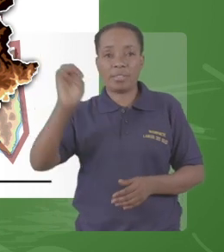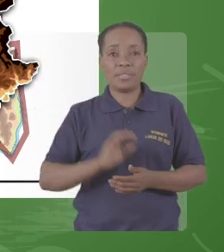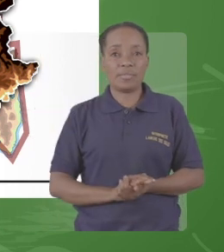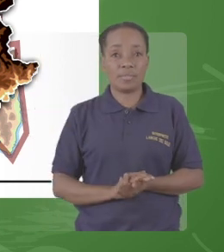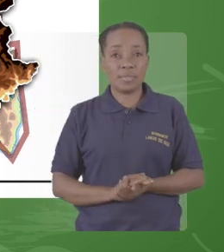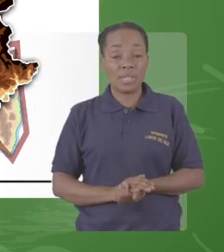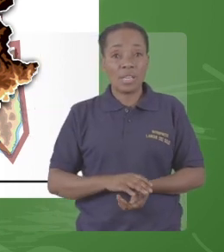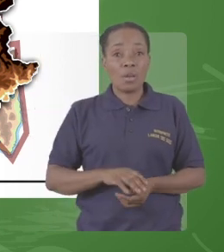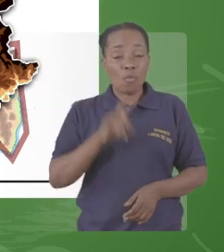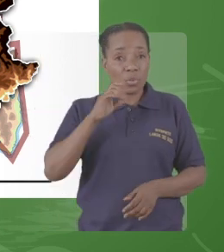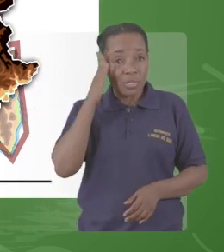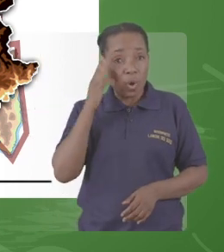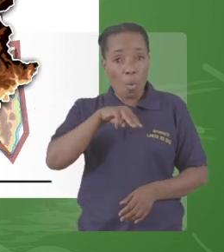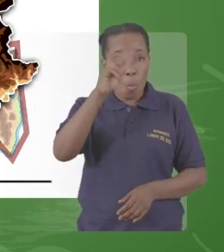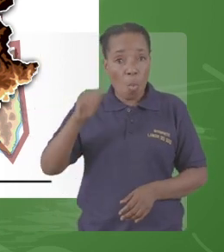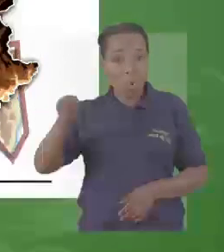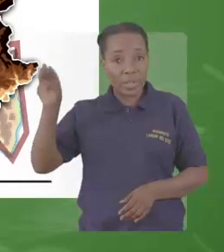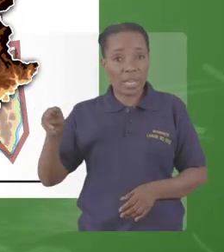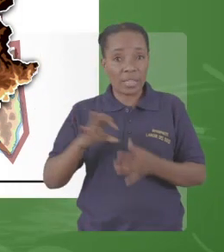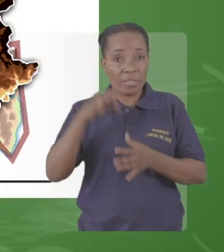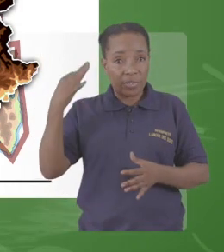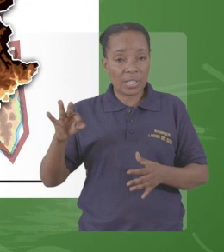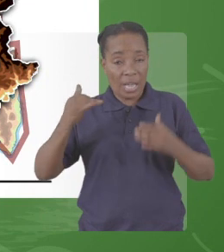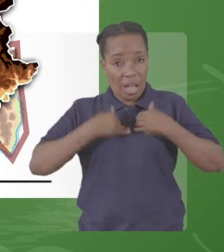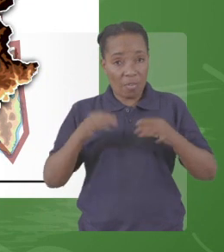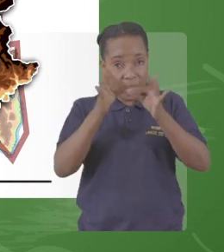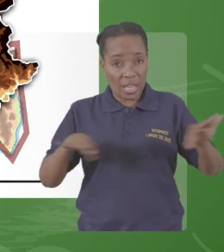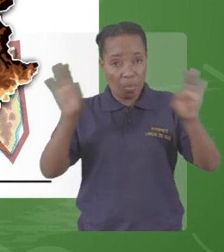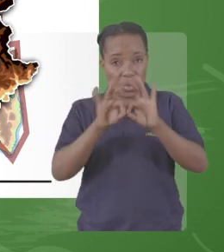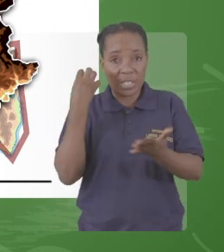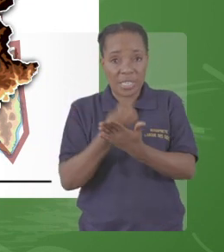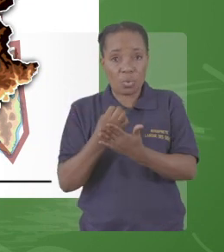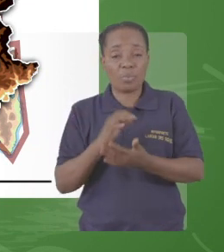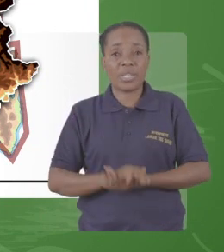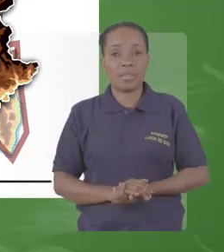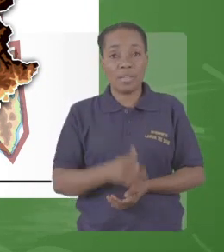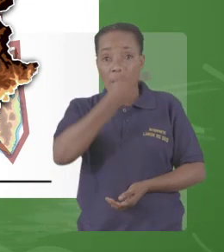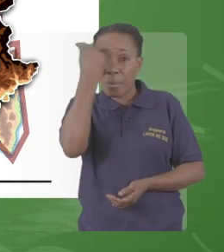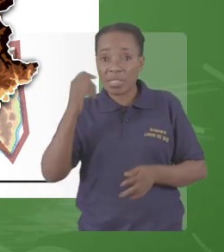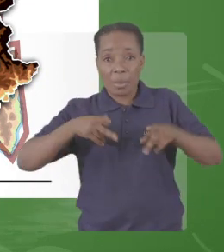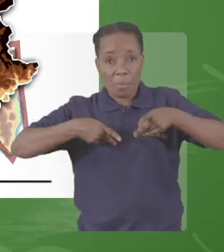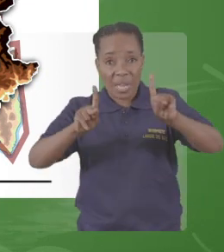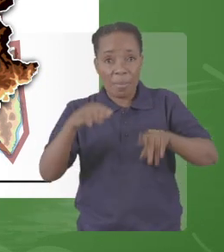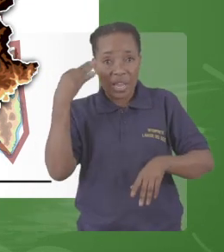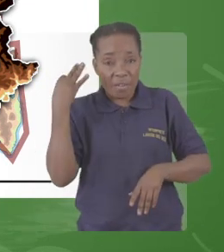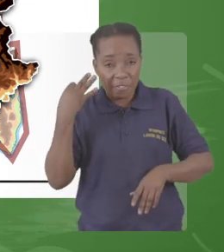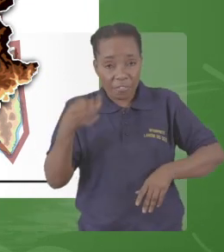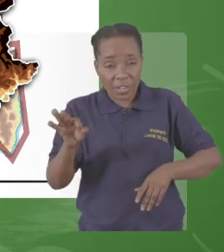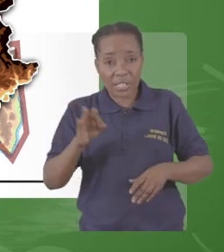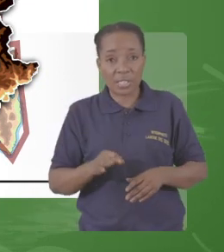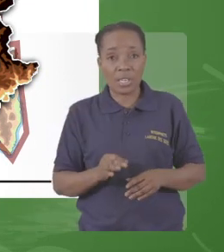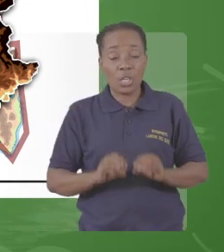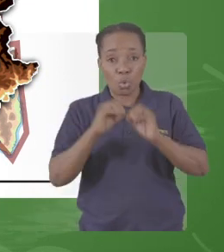ont une utilité économique parce qu'elles permettent à la France de développer des